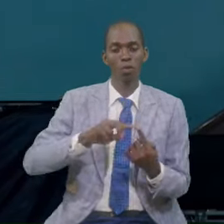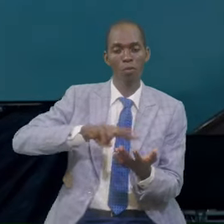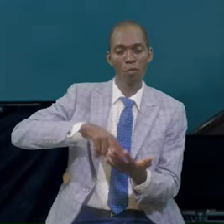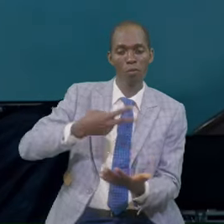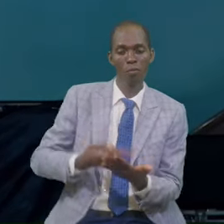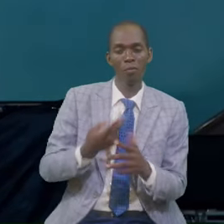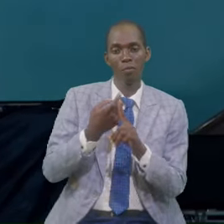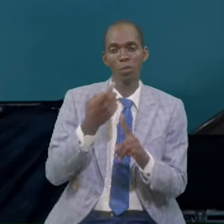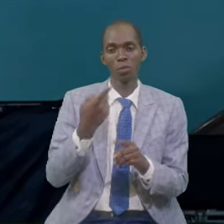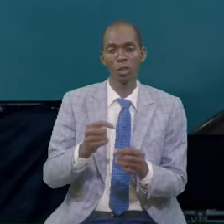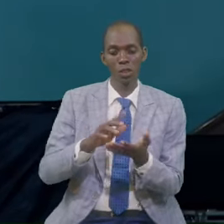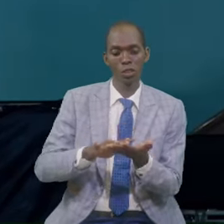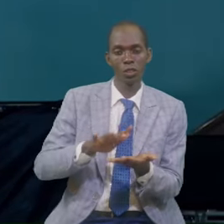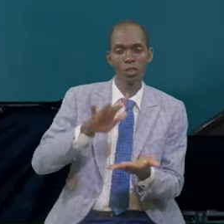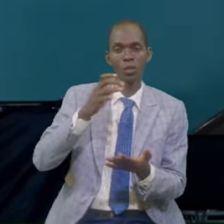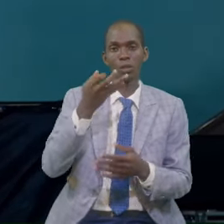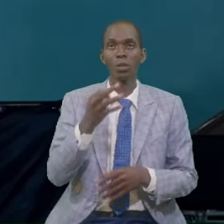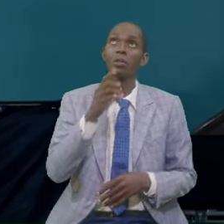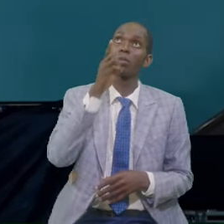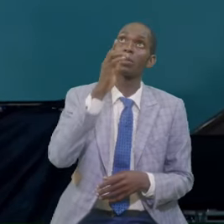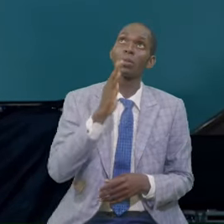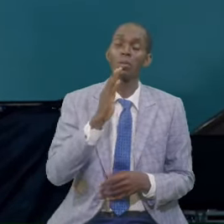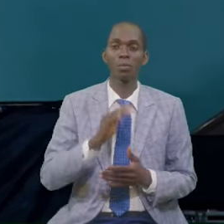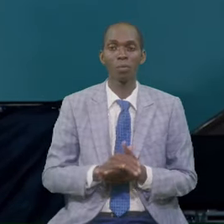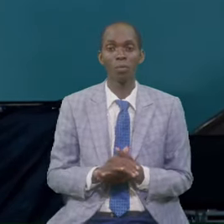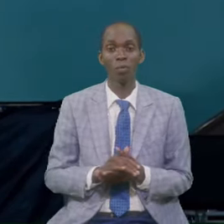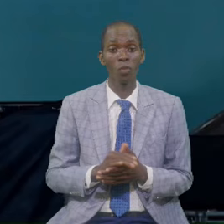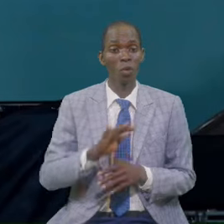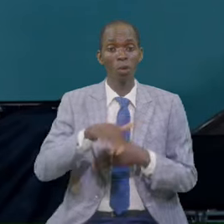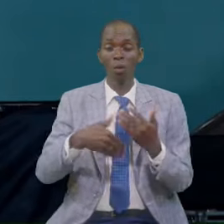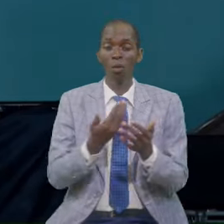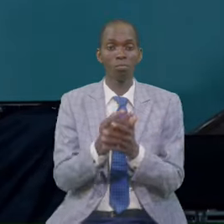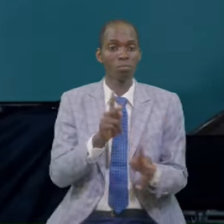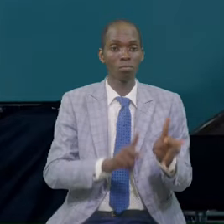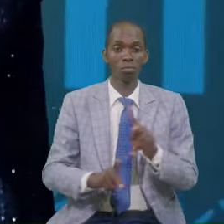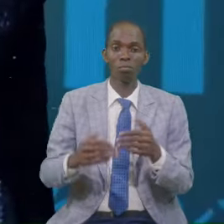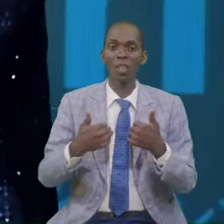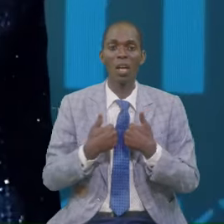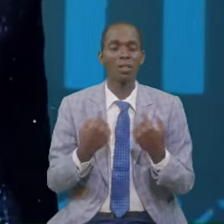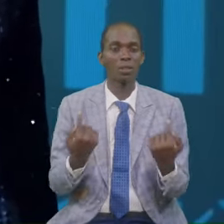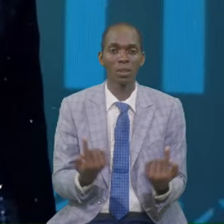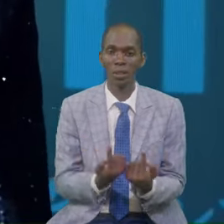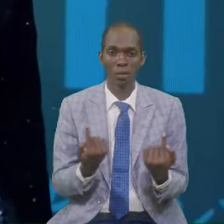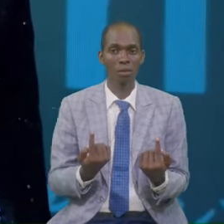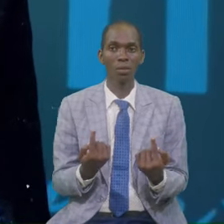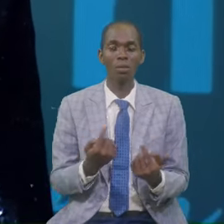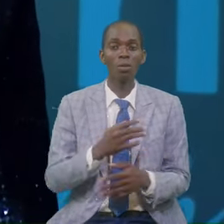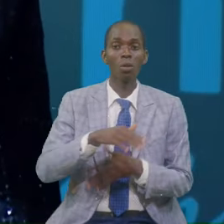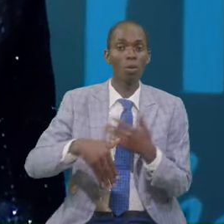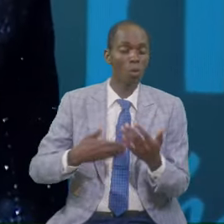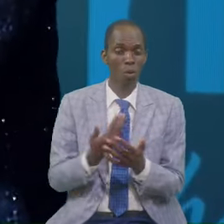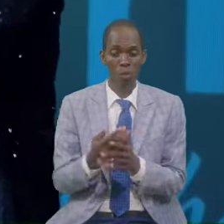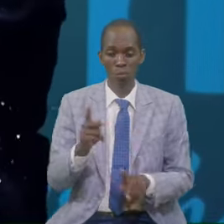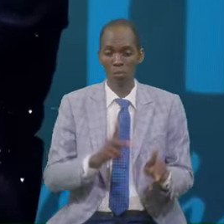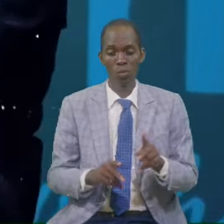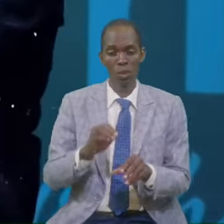మనము దేవుని మహిమను పొందలేకపోతున్నాం. All have sinned. అందరూ పాపం చేశారు. All in the land. ఈ యొక్క భూమి మీద